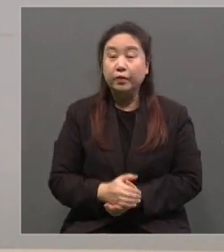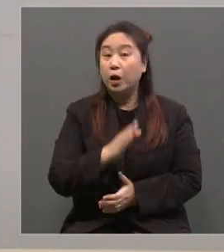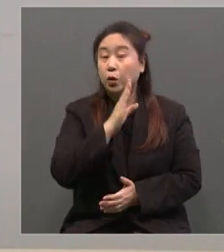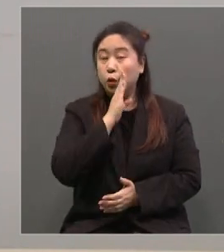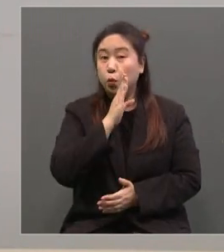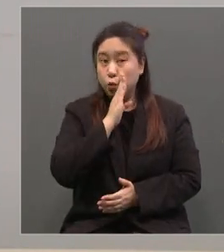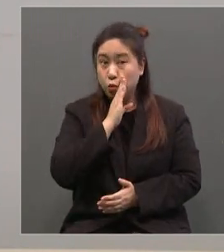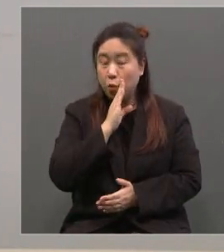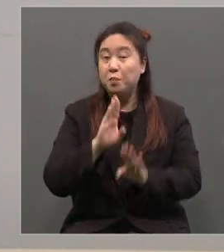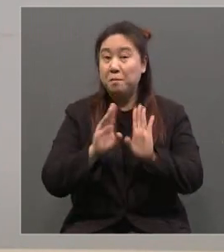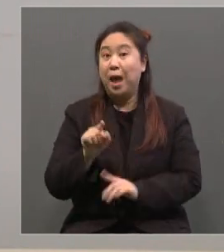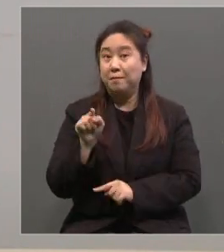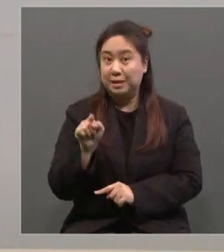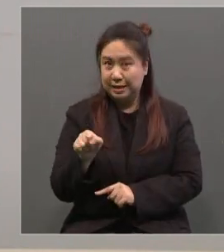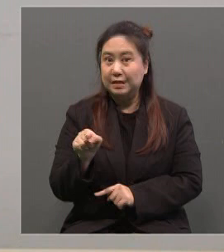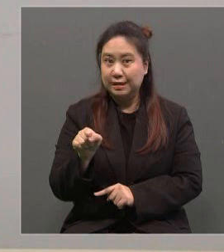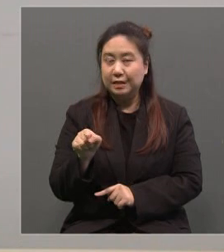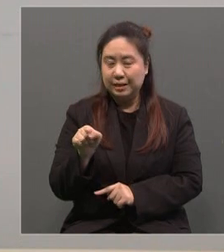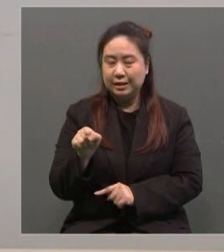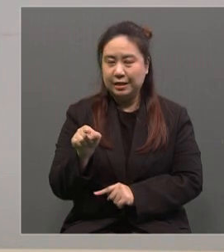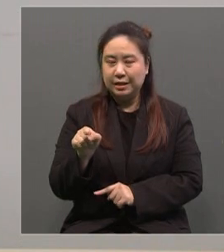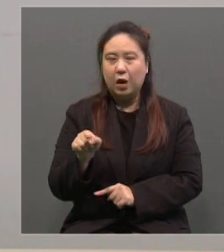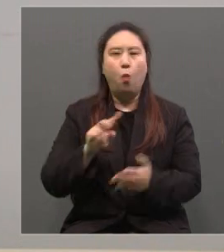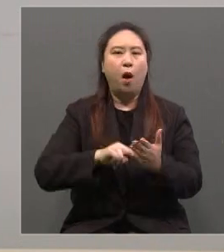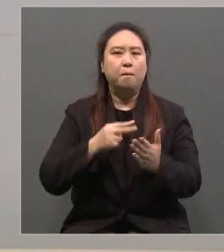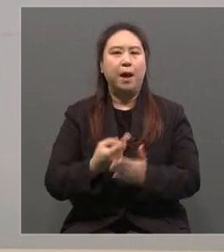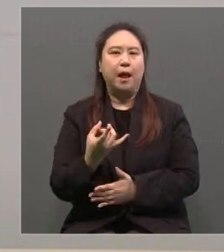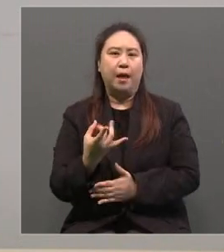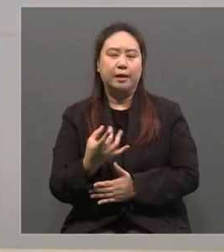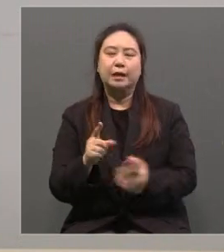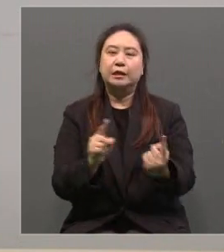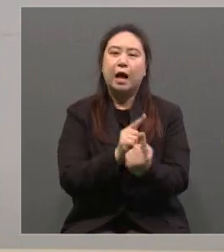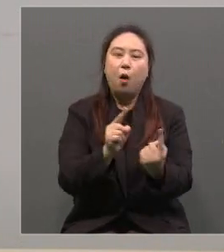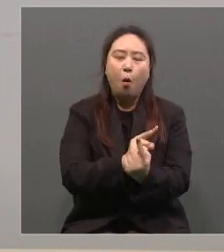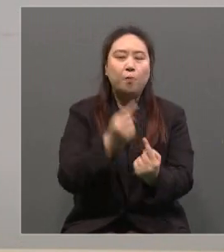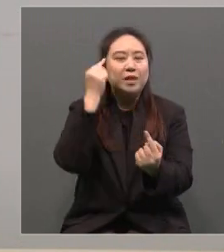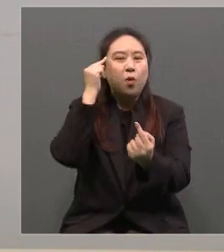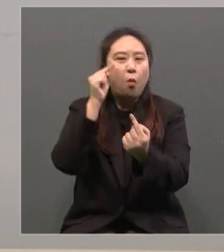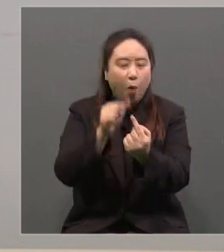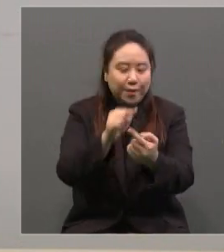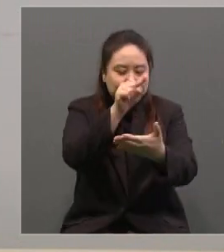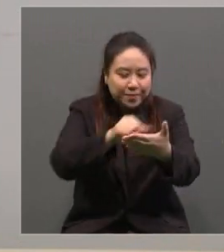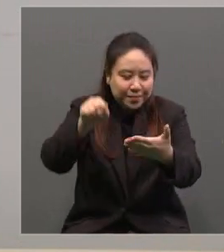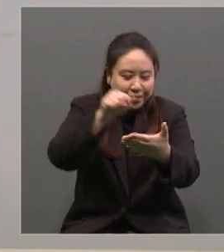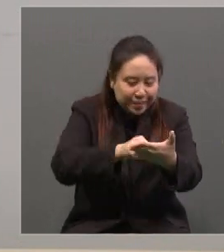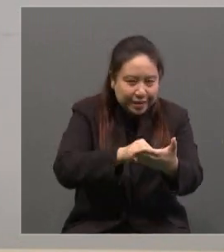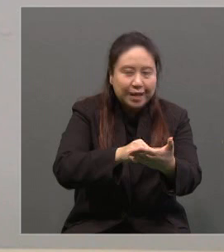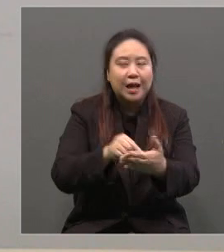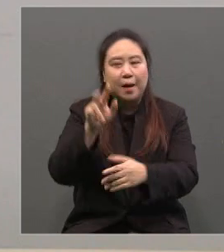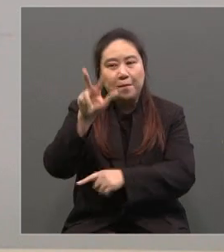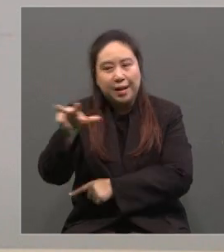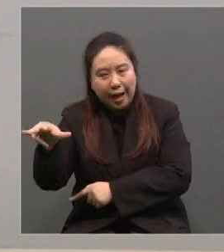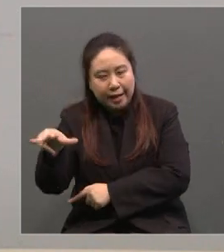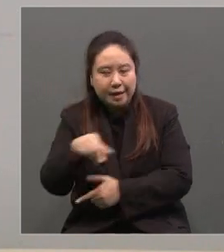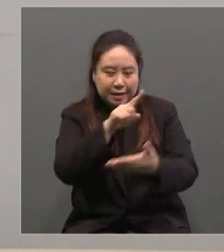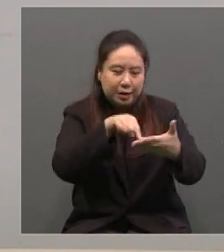ห็นถึงว่าจริงสังคมไทยก็คือคนจำนวนมากคาดหวังคนที่ลงคะแนนเสียงให้กับเพื่อไทยและก้าวไกลประม